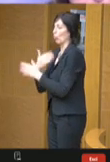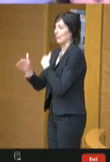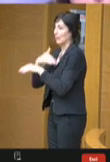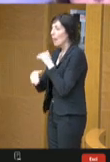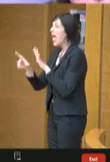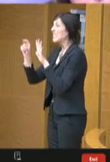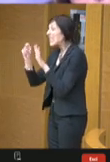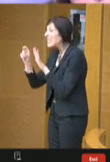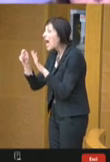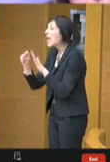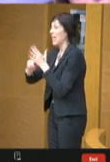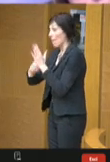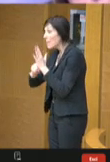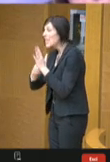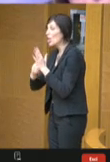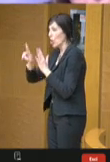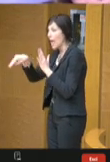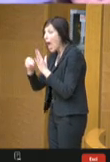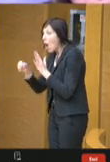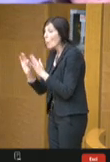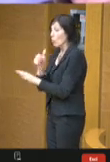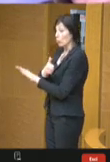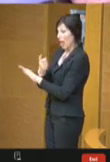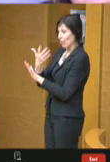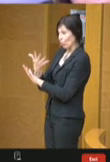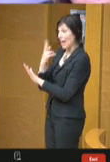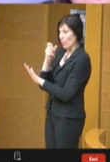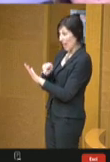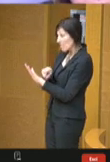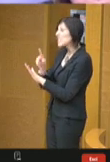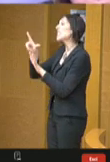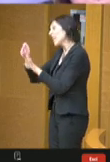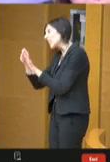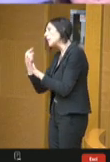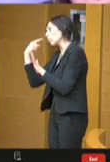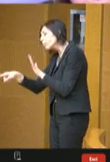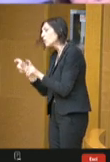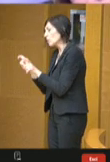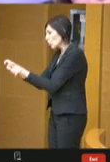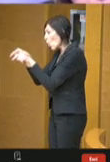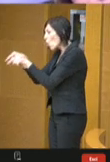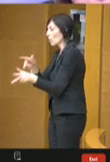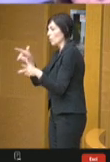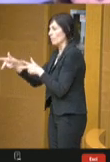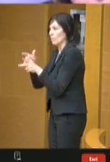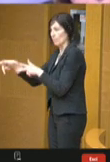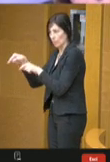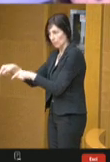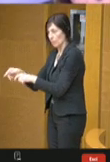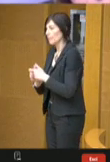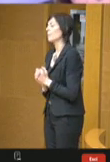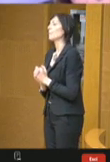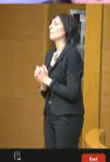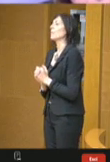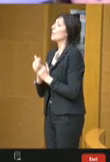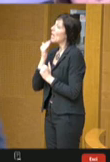di euro sui 110 milioni di euro in più previsti sono destinati specificamente per questo sussidio.